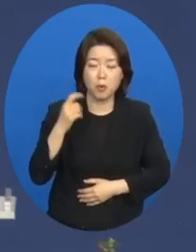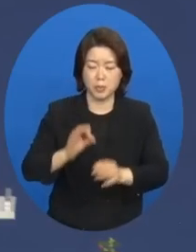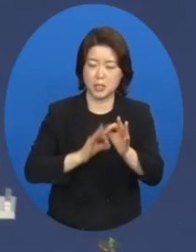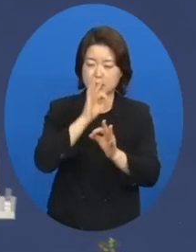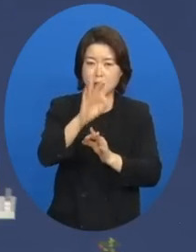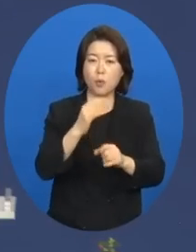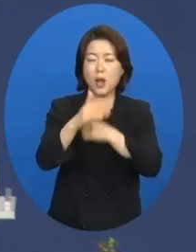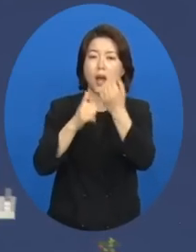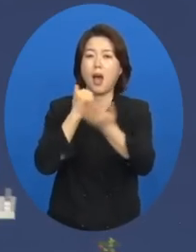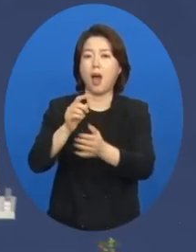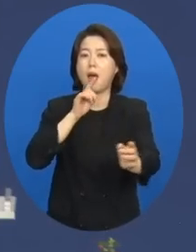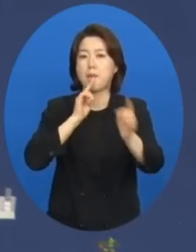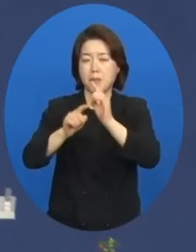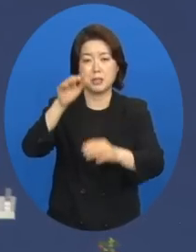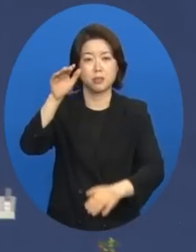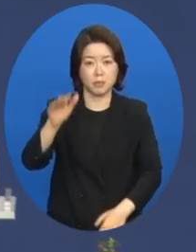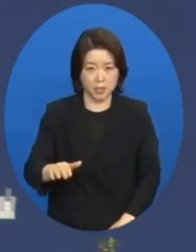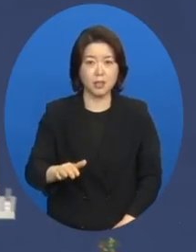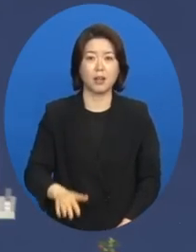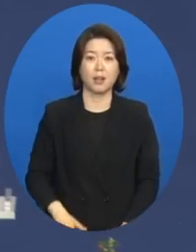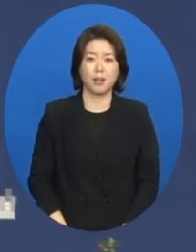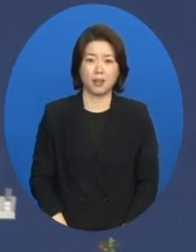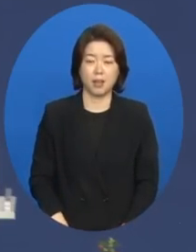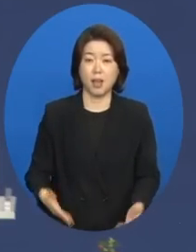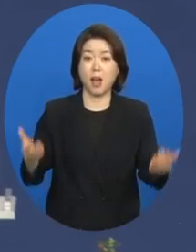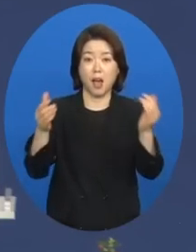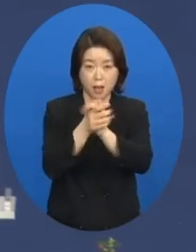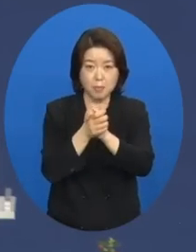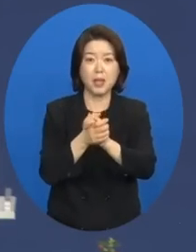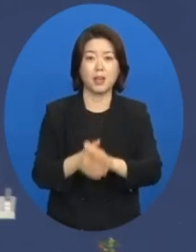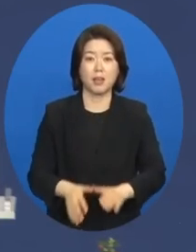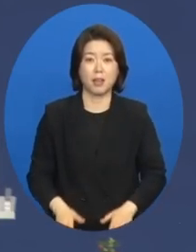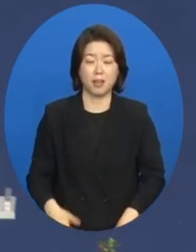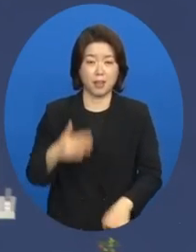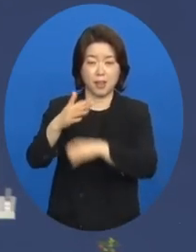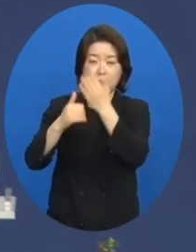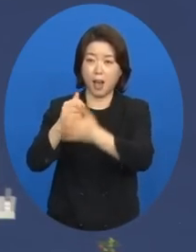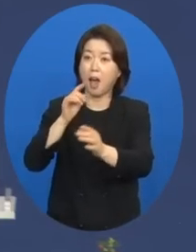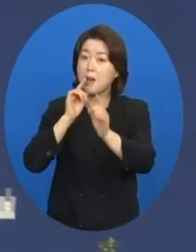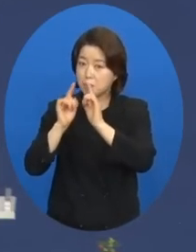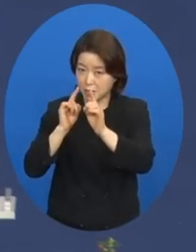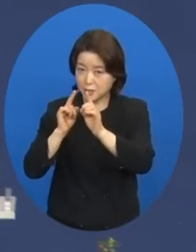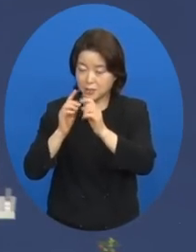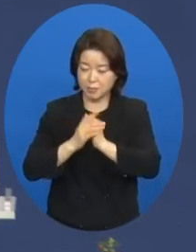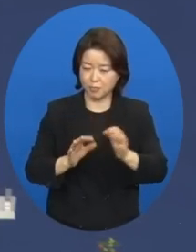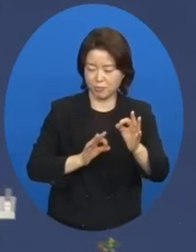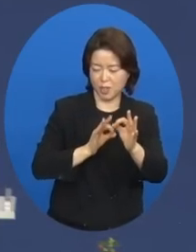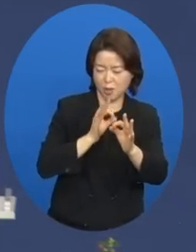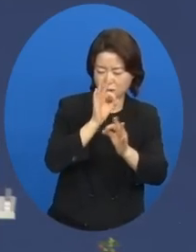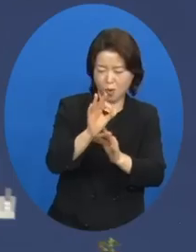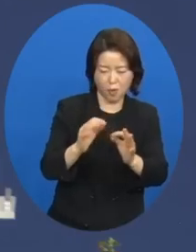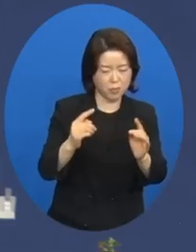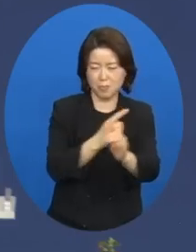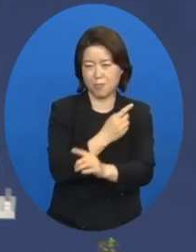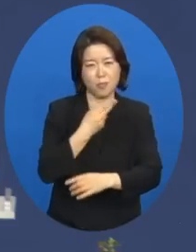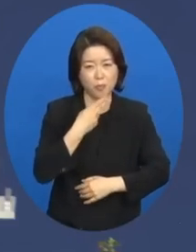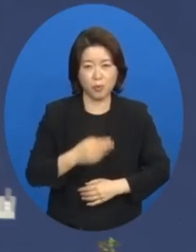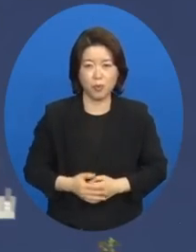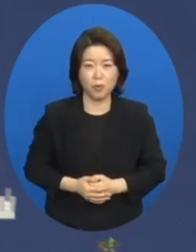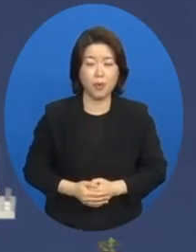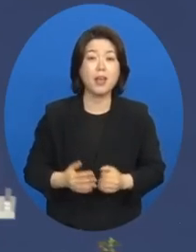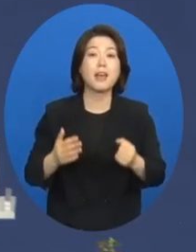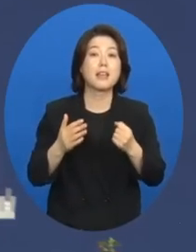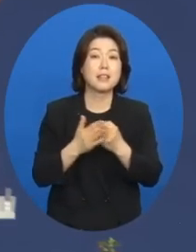하나님의 말씀이니라. 아멘. 하나님의 말씀은요 영원히 변하지 않습니다.